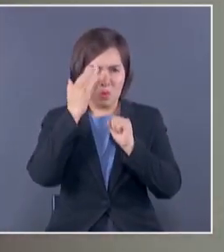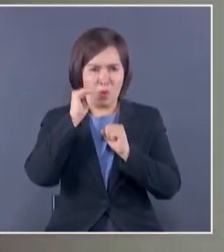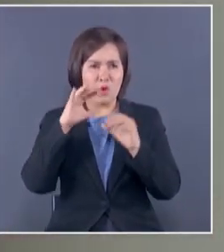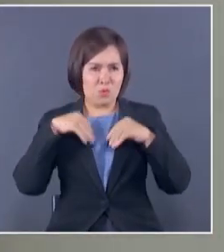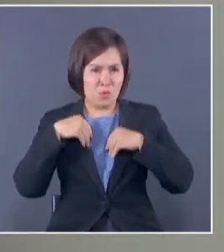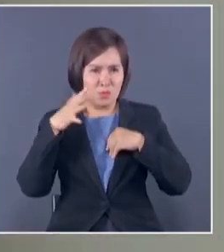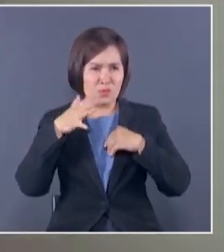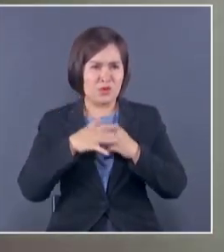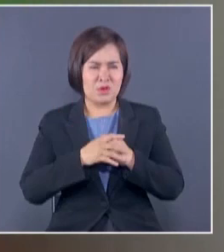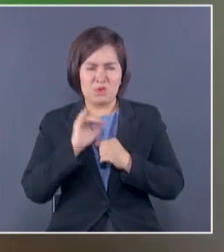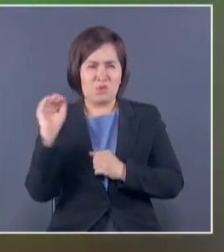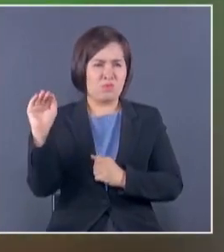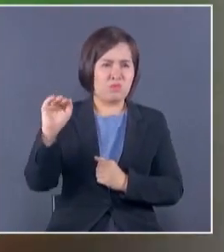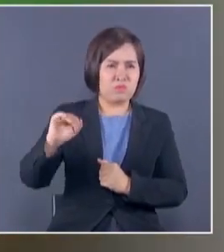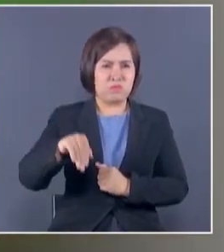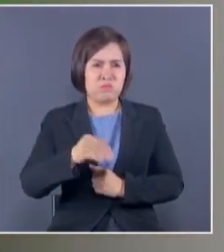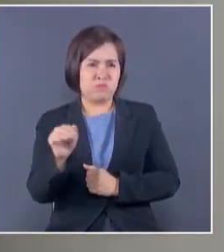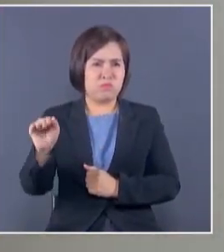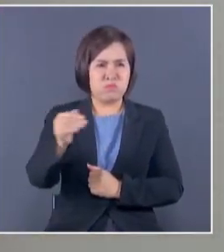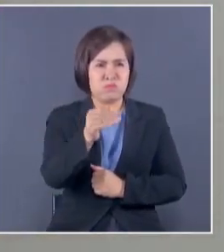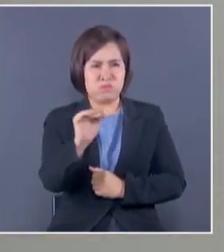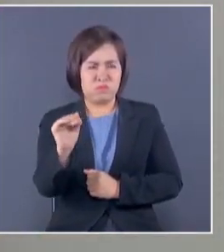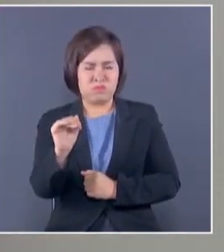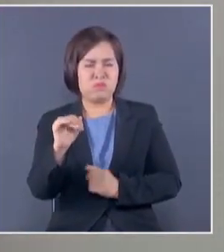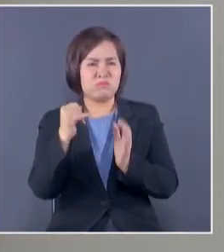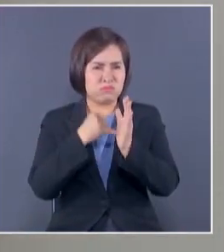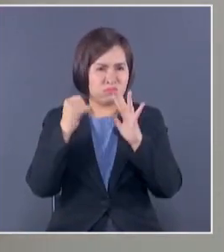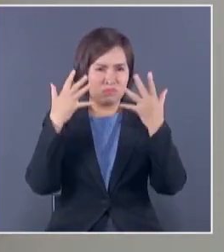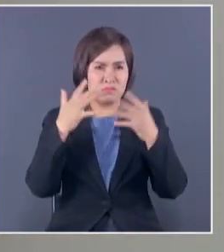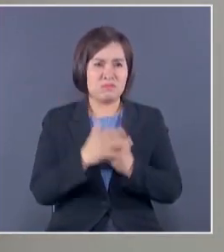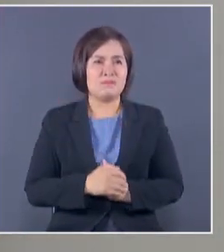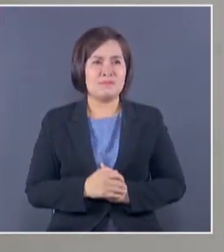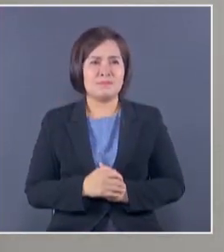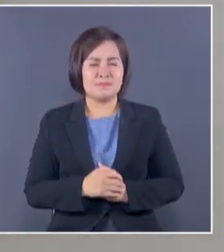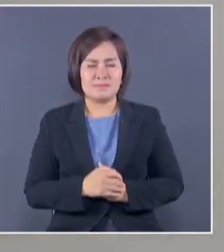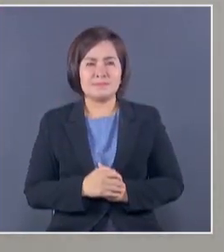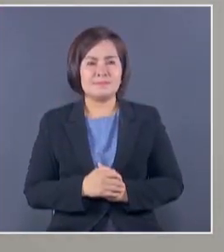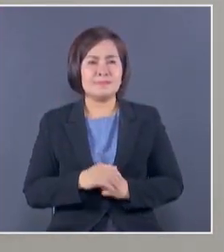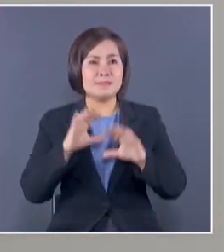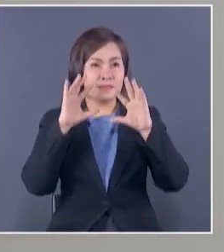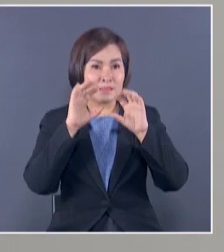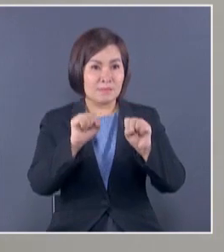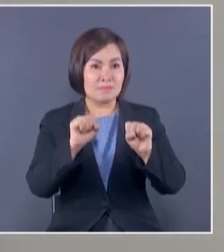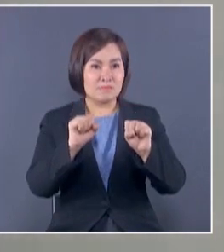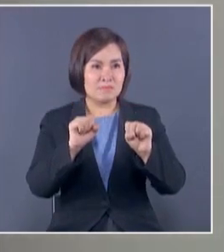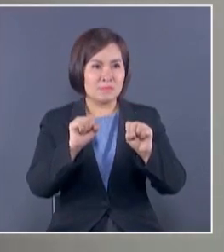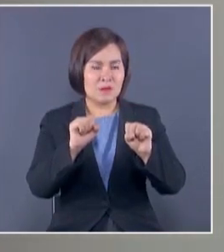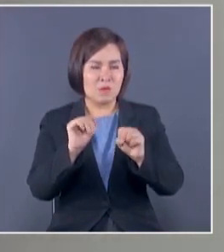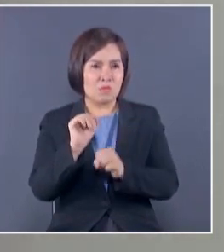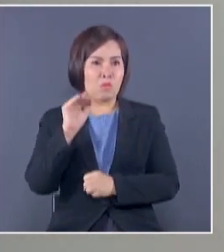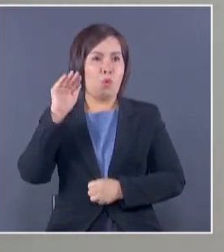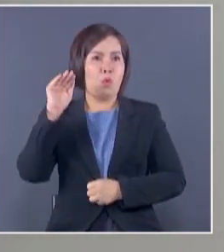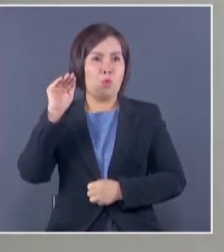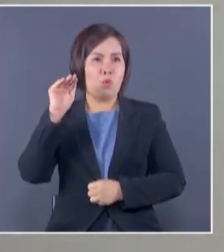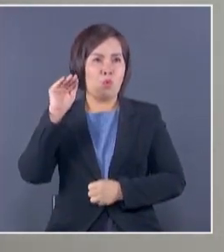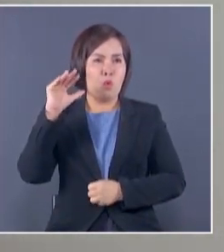อนที่ไปจับเนี่ยม ัน ช ุก นี่ๆๆไม่ยอมนะไม่ยอม ลงไปสิลงไป ตอนจับเนี่ยมันแผ่แม่เบี้ยเลยนะ